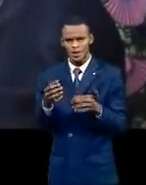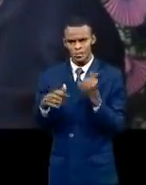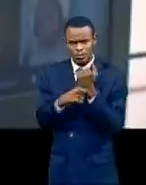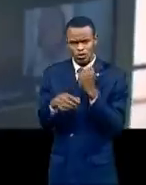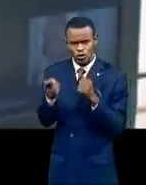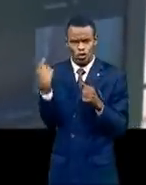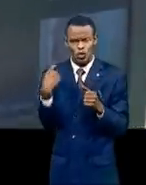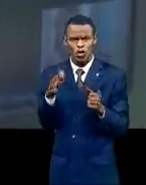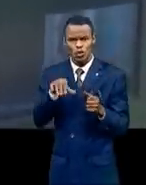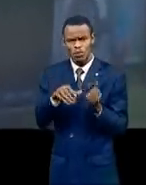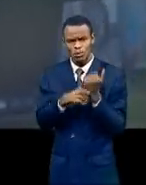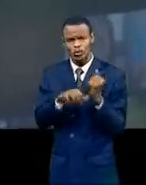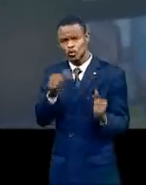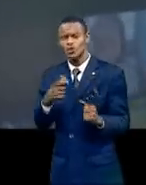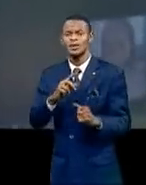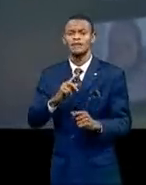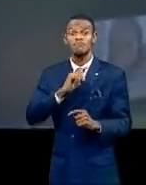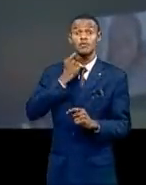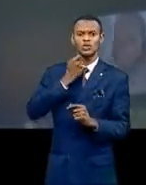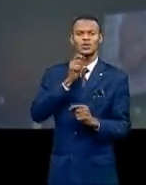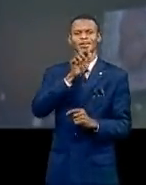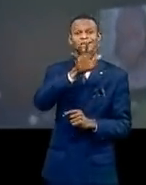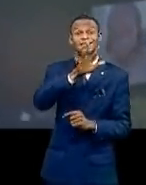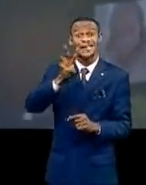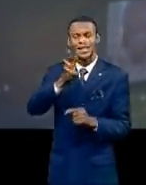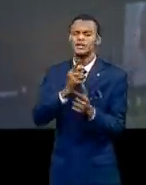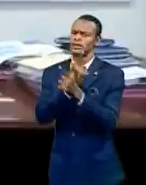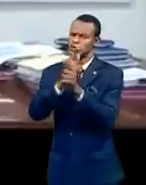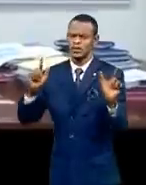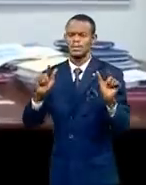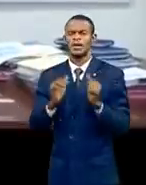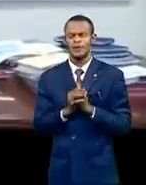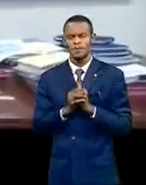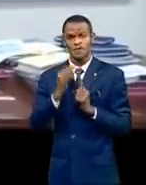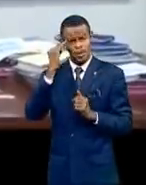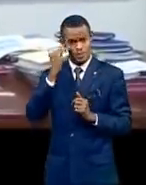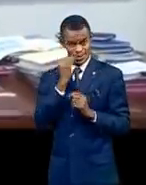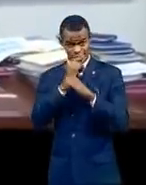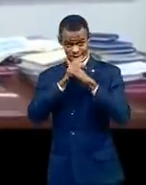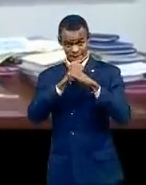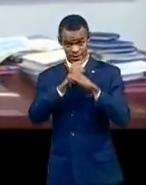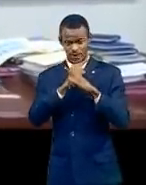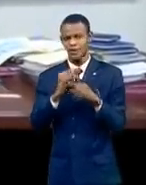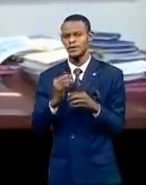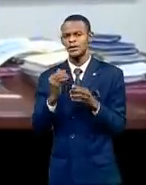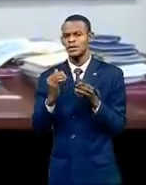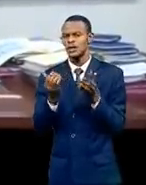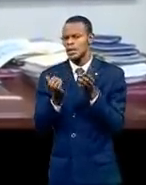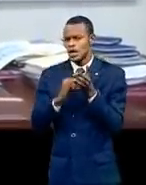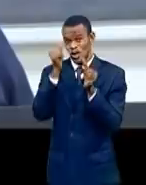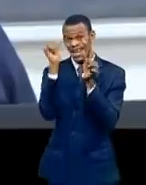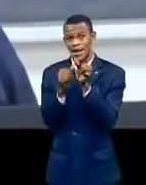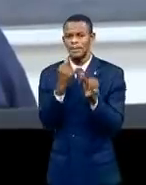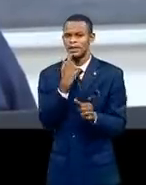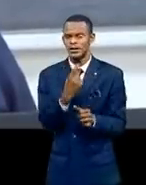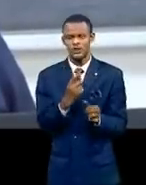après l'intervention de forces armées de la République démocratique du Congo. Le ministre de la Défense a tenu à rassurer que toutes les